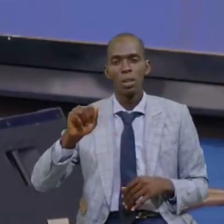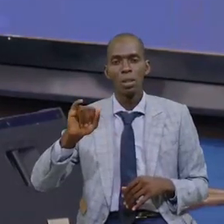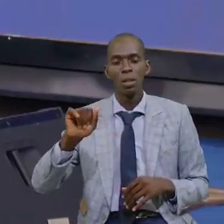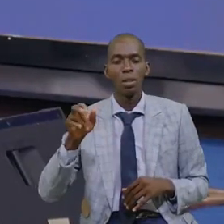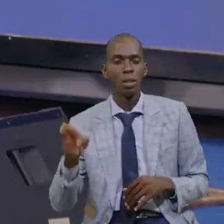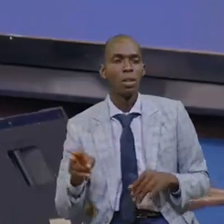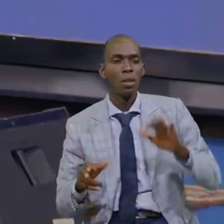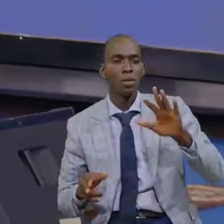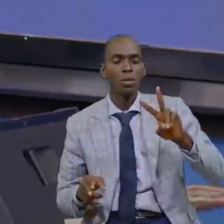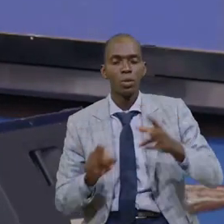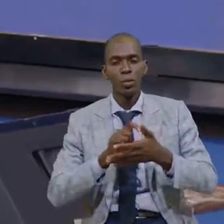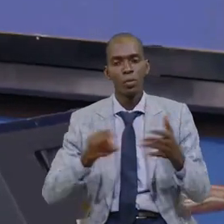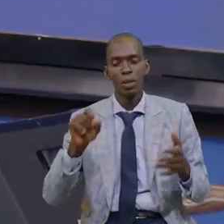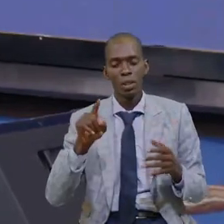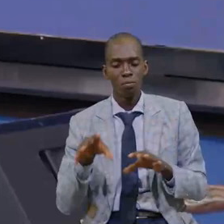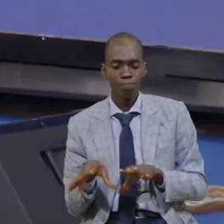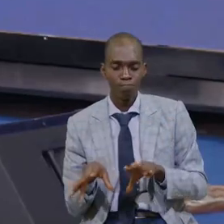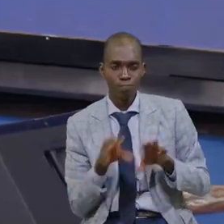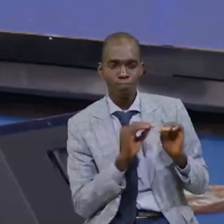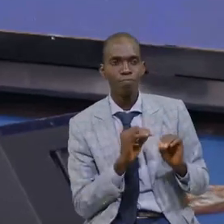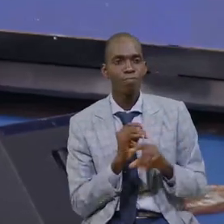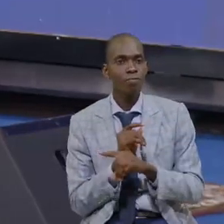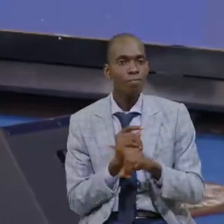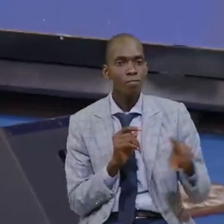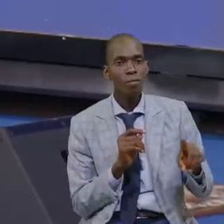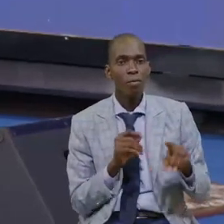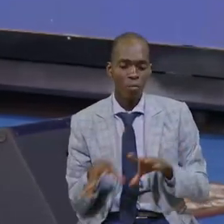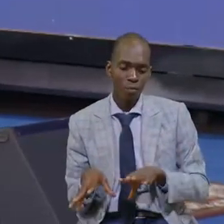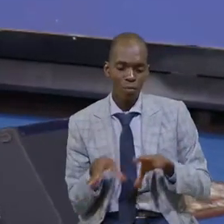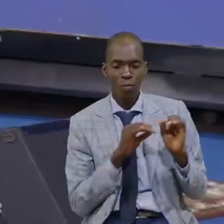11, partez, partez, sortez de là.